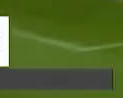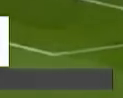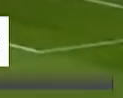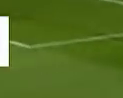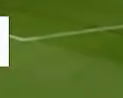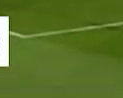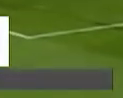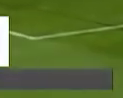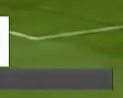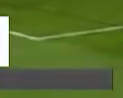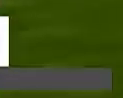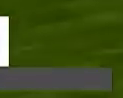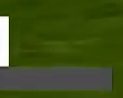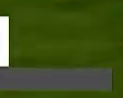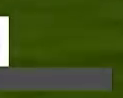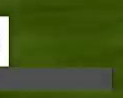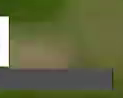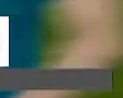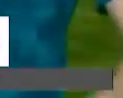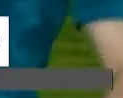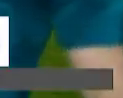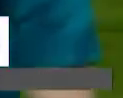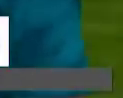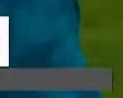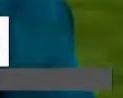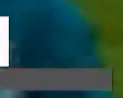Iman Syaf Sri dengan La Furia Roja.